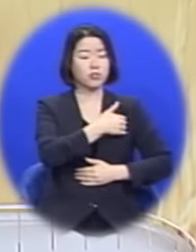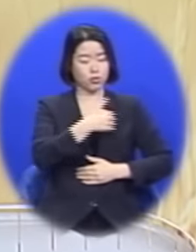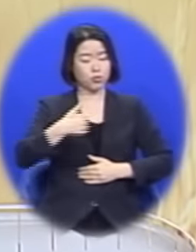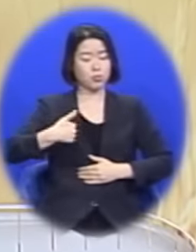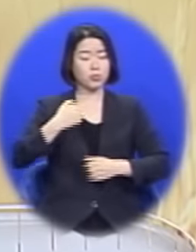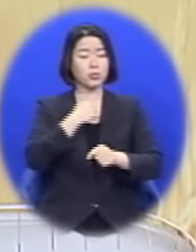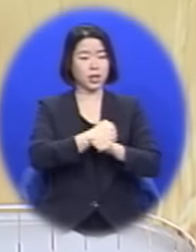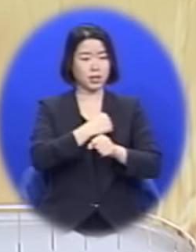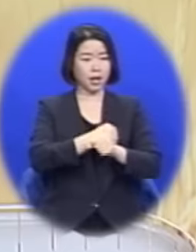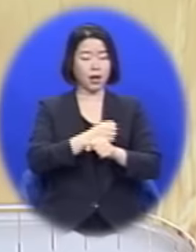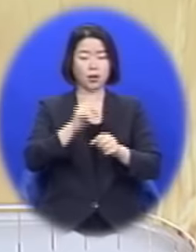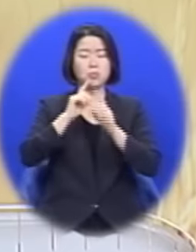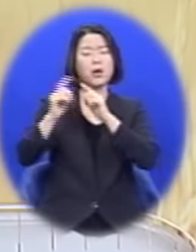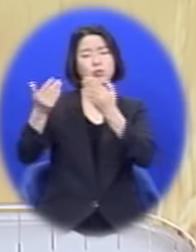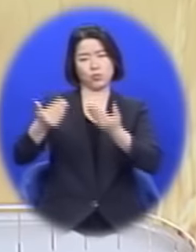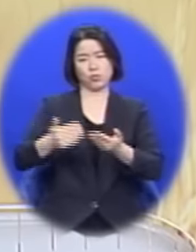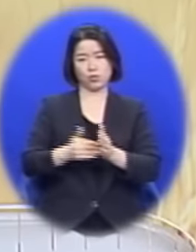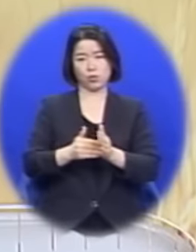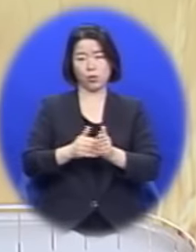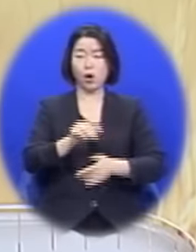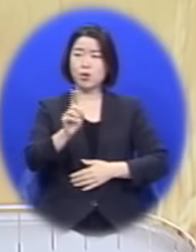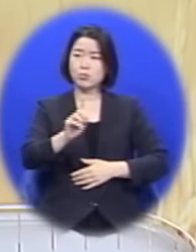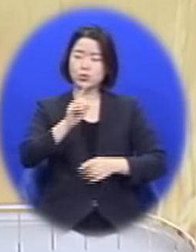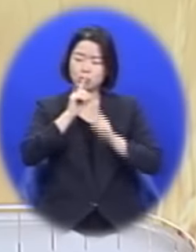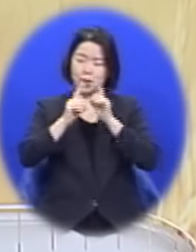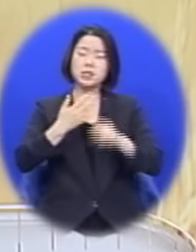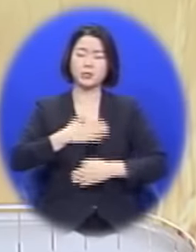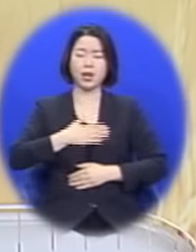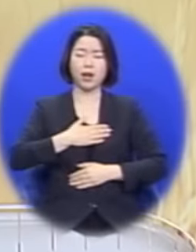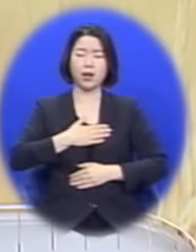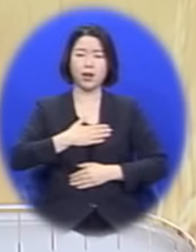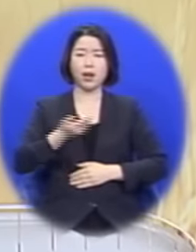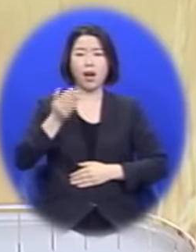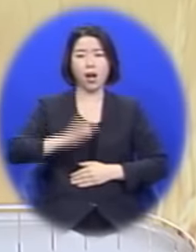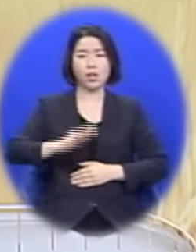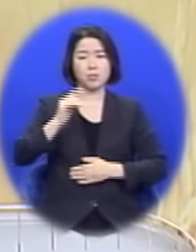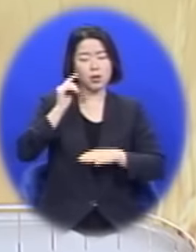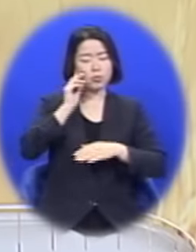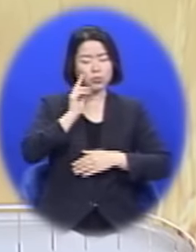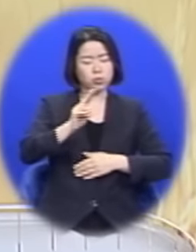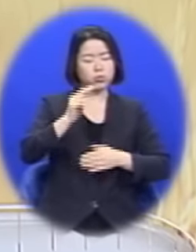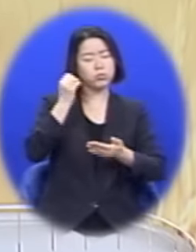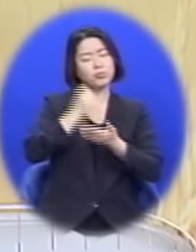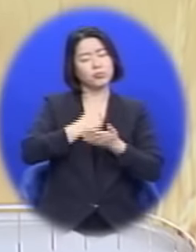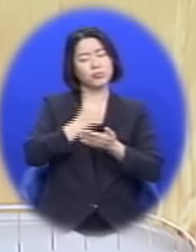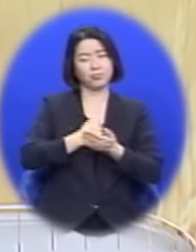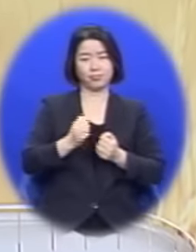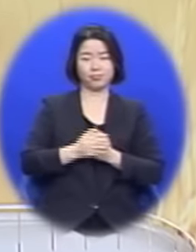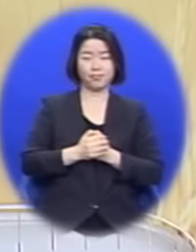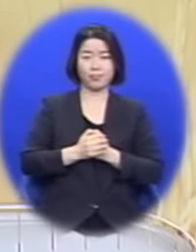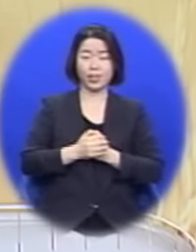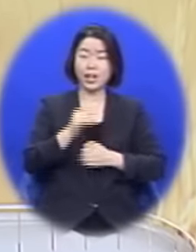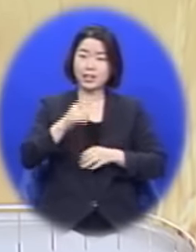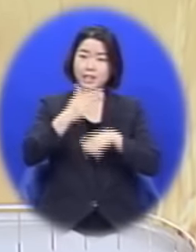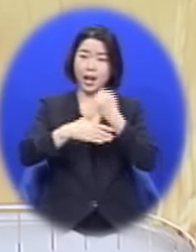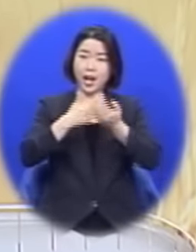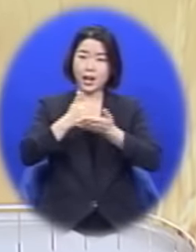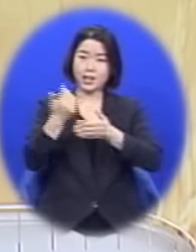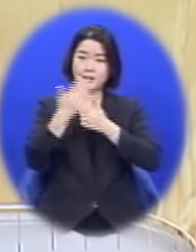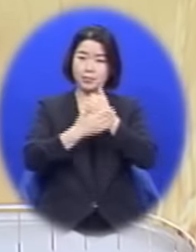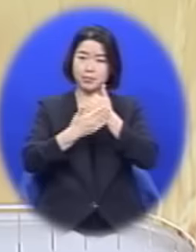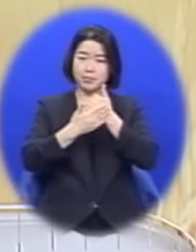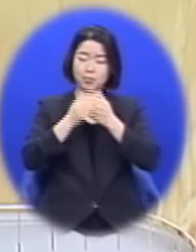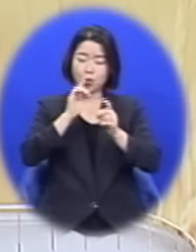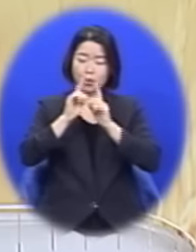그런 말씀이셨답니다. 무슨 말씀인지는 알겠는데 너무 섭섭하더랍니다. 그 하나님의 말씀을